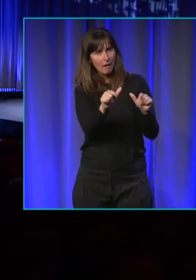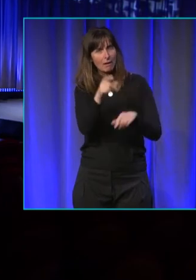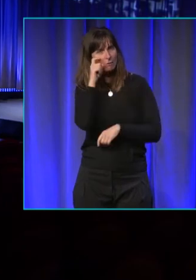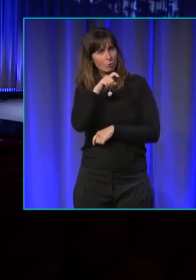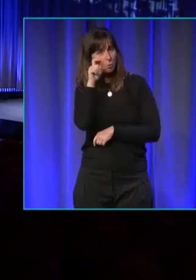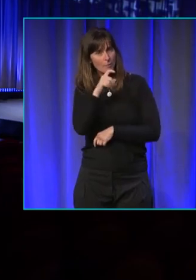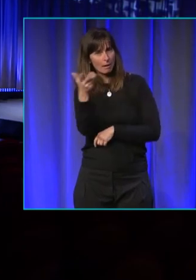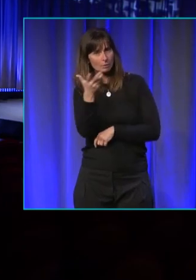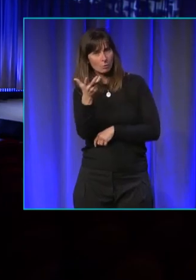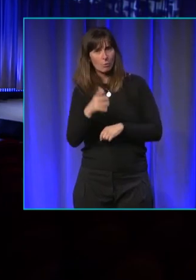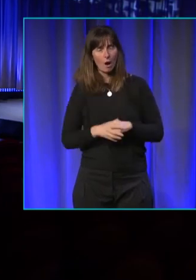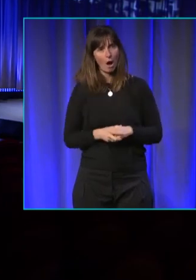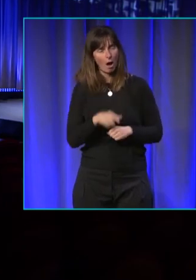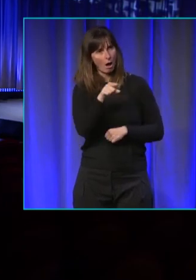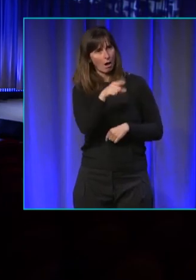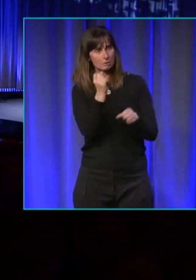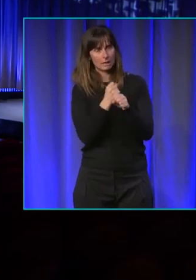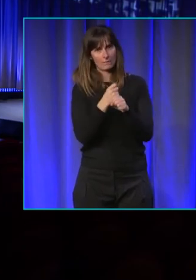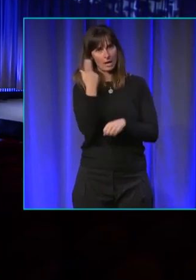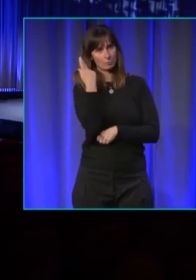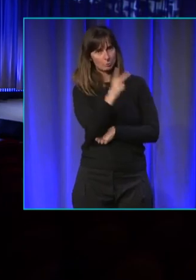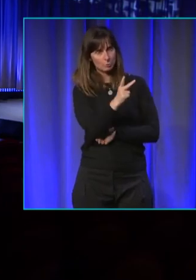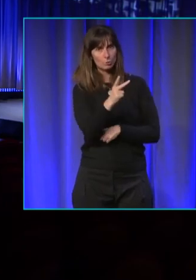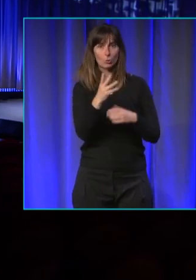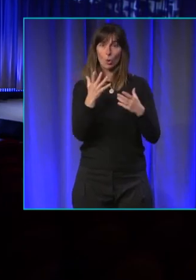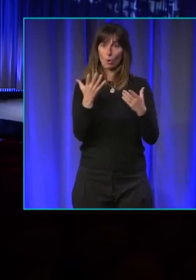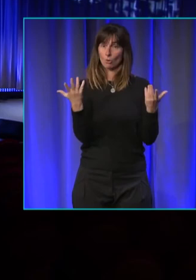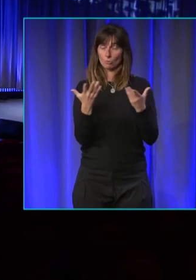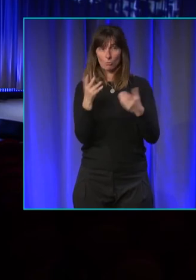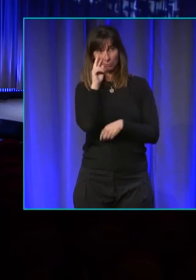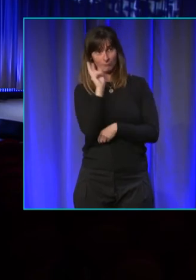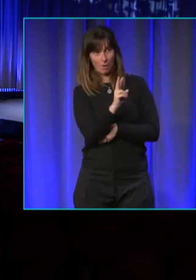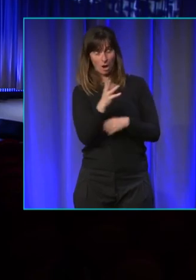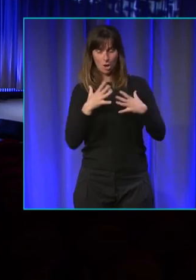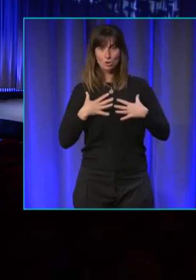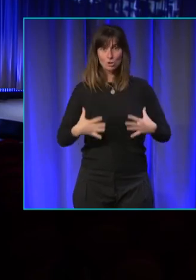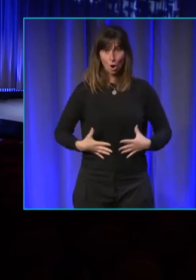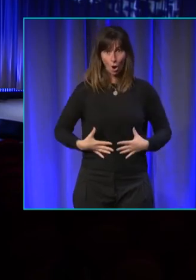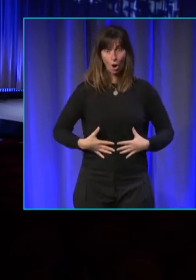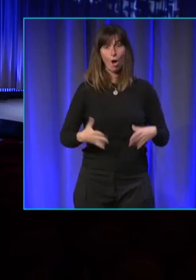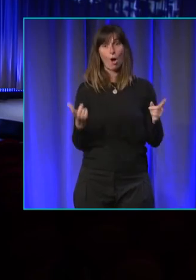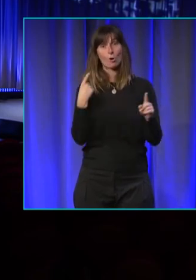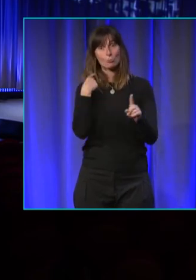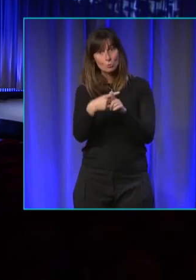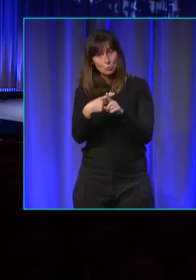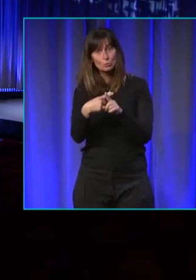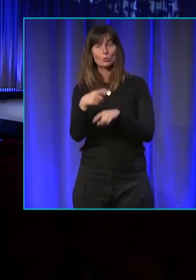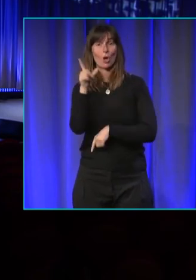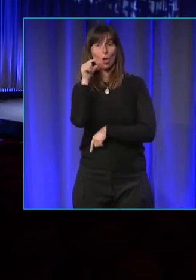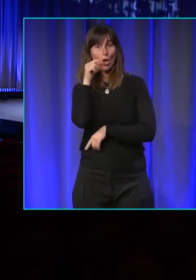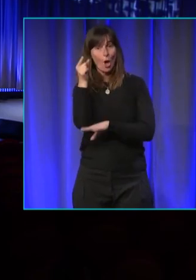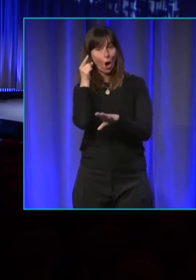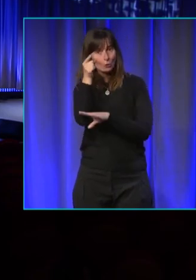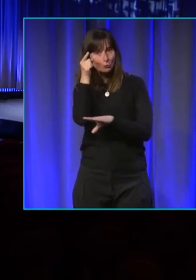qui... C'est un travail qui relève en même temps du corps et de l'endurance ou de la